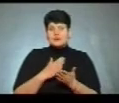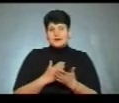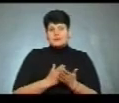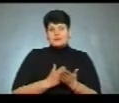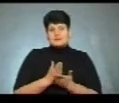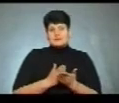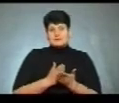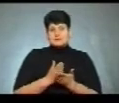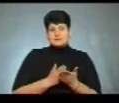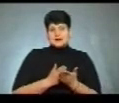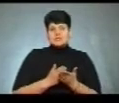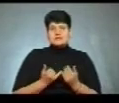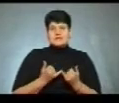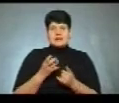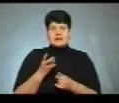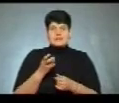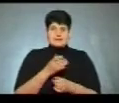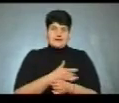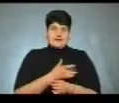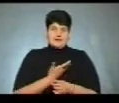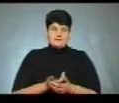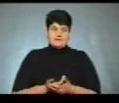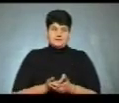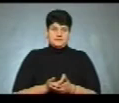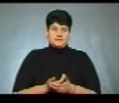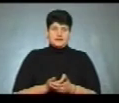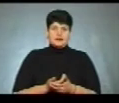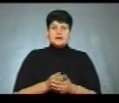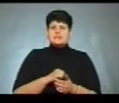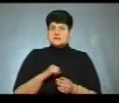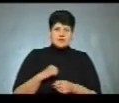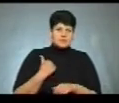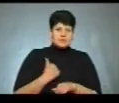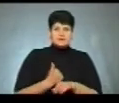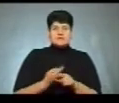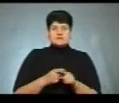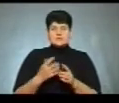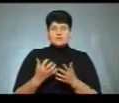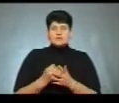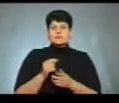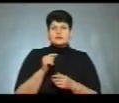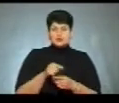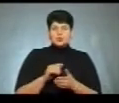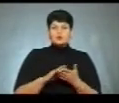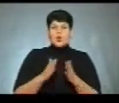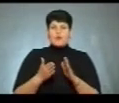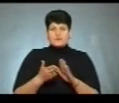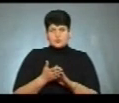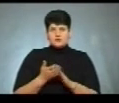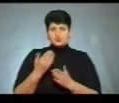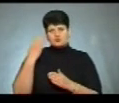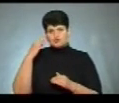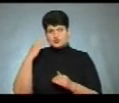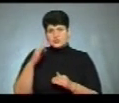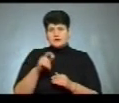стаж для няні. І саме основне це досягнення того договірного, якщо це чужі люди,